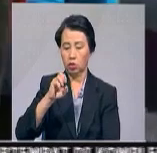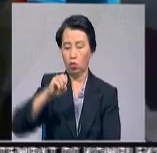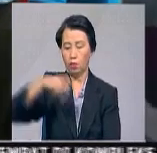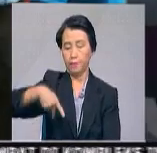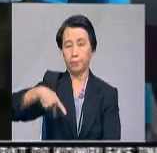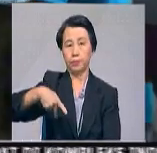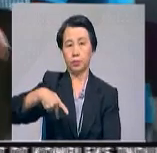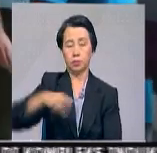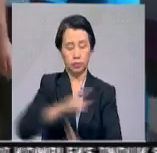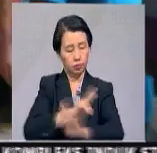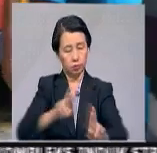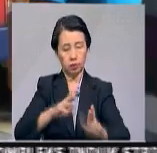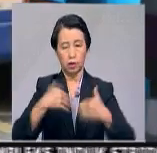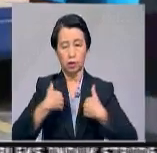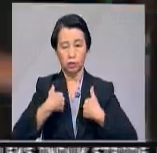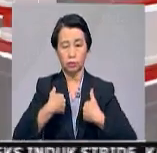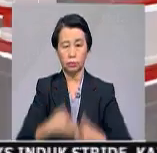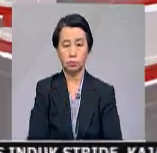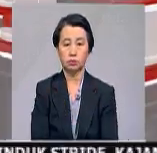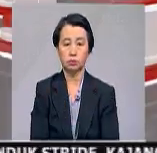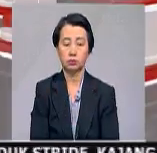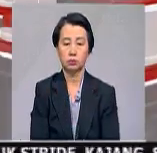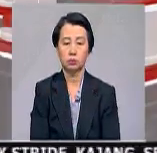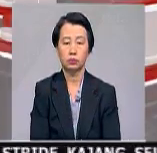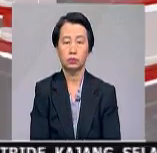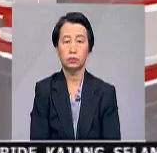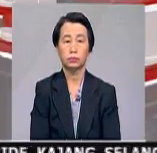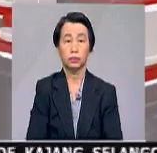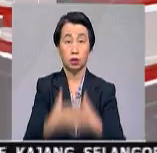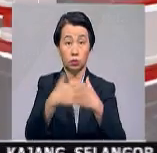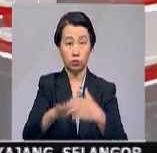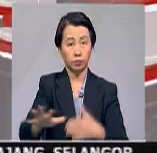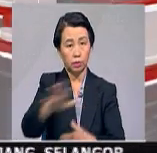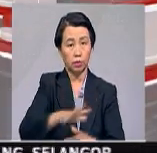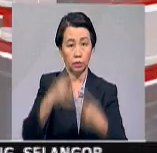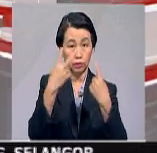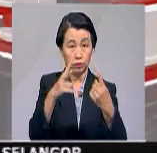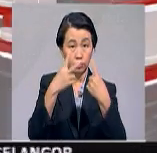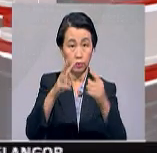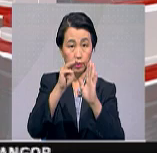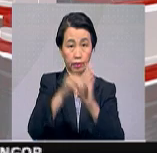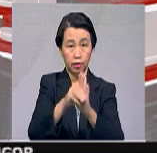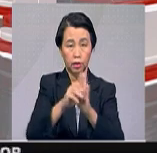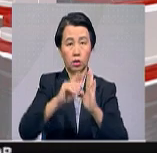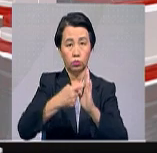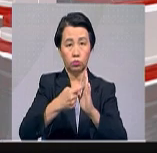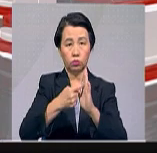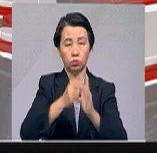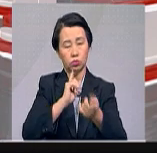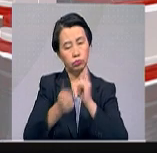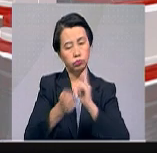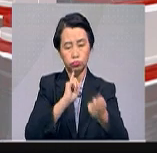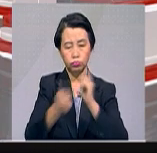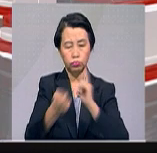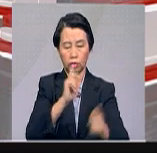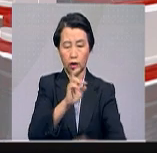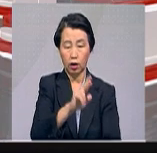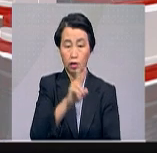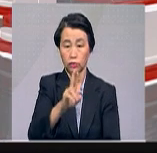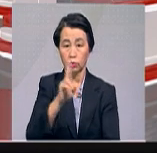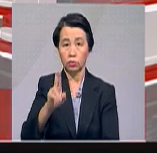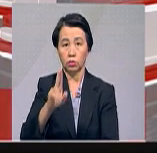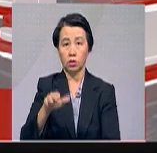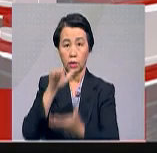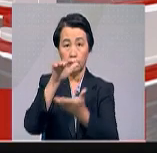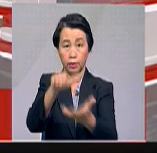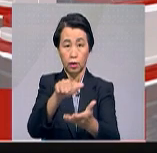SOP sedia ada. Ya, selepas kira-kira 12 minit memulakan sesi perbahasan RUU